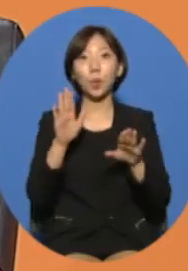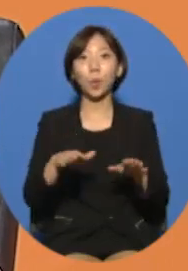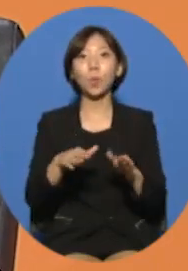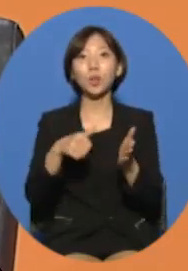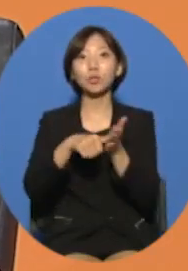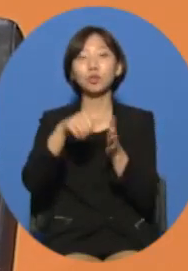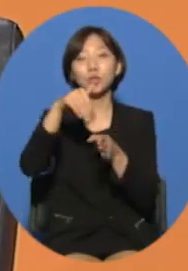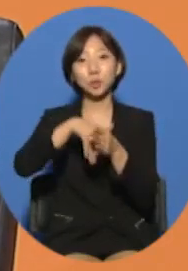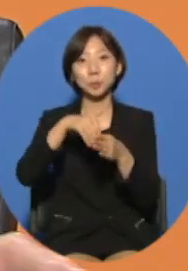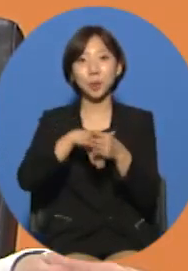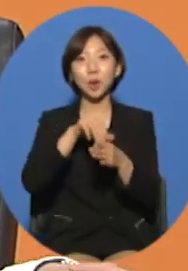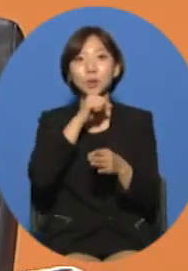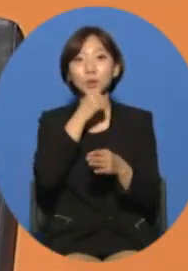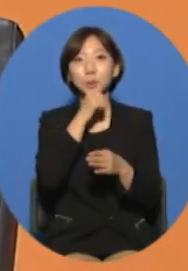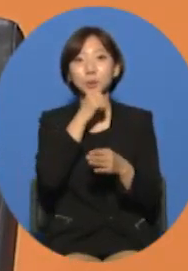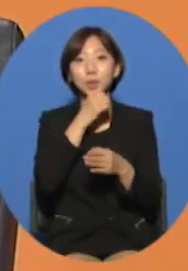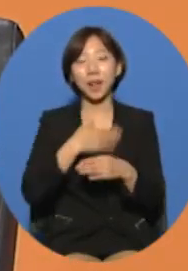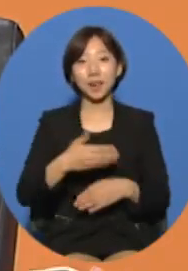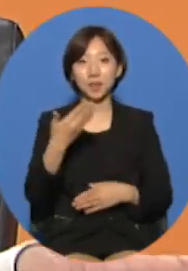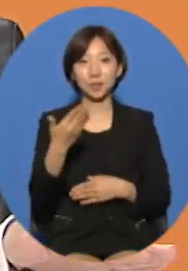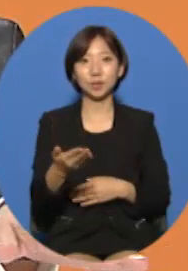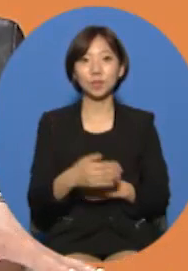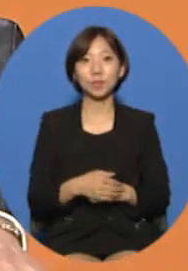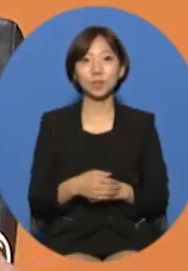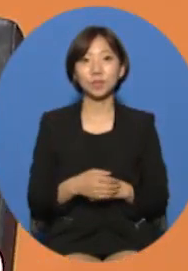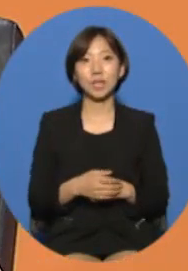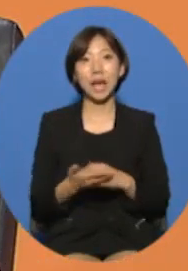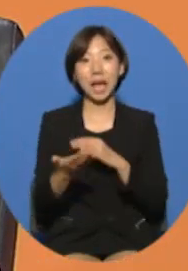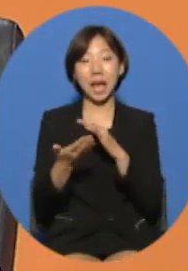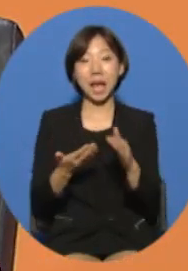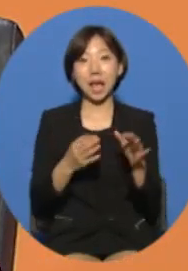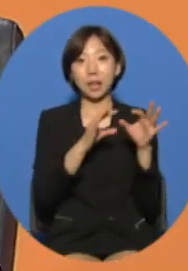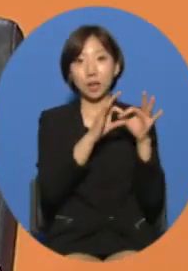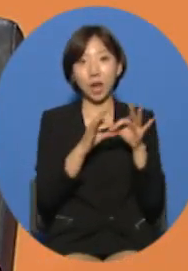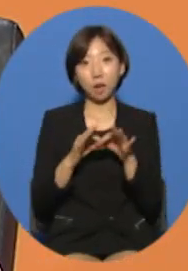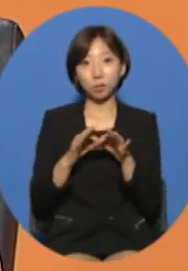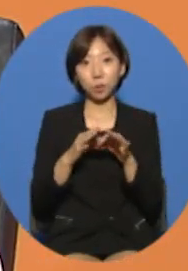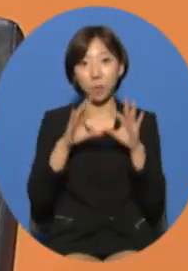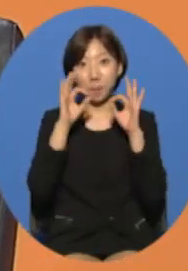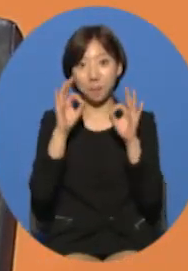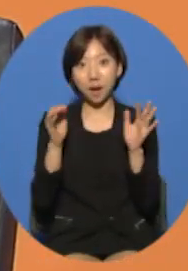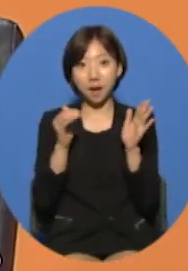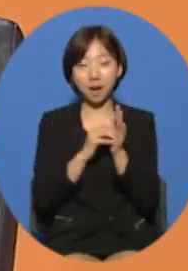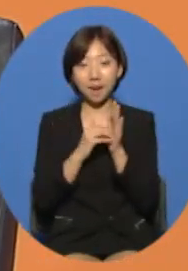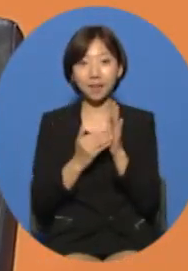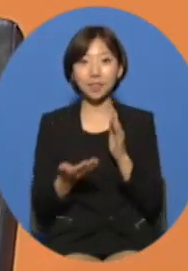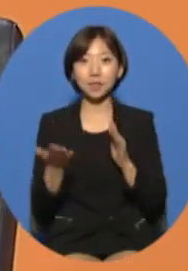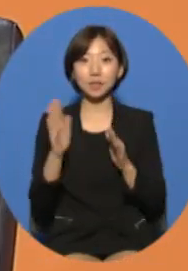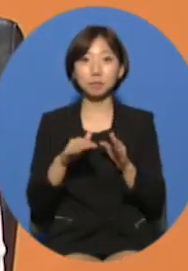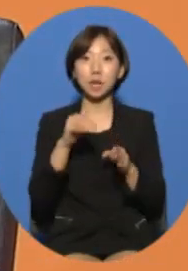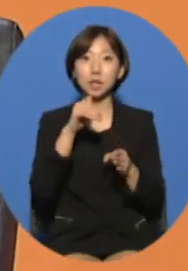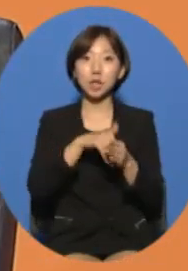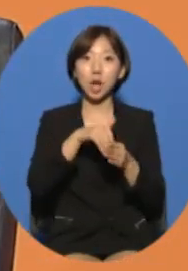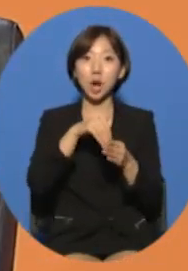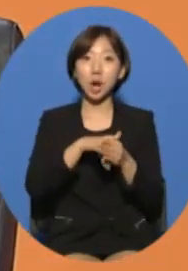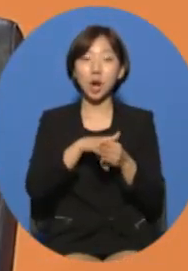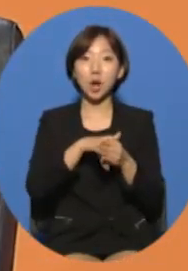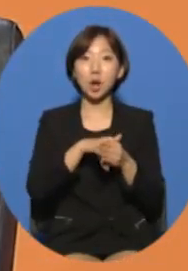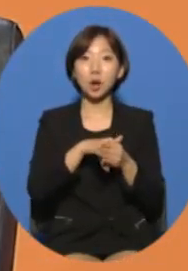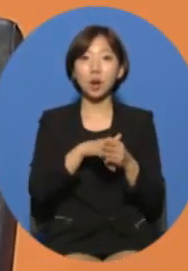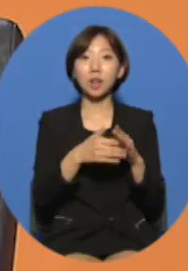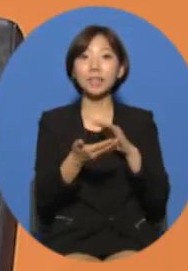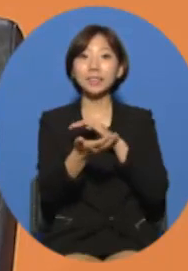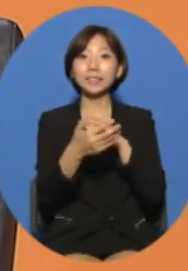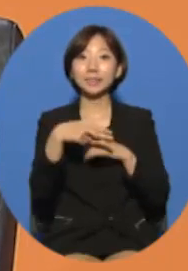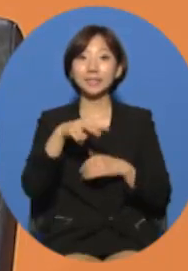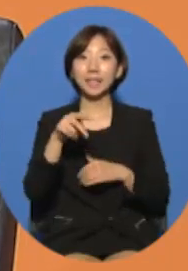전해드릴 예정이죠. 네, 그렇습니다. 네. 앞서 저희가 쭉 들었습니다만 선거 사전투표율이 지난 지금까지 치른 전국 단위 네. 선거